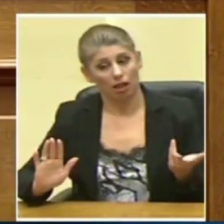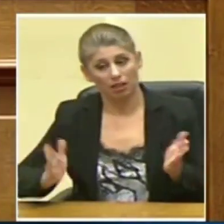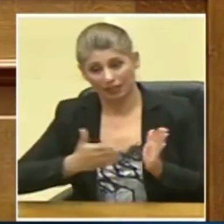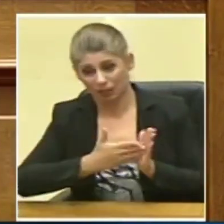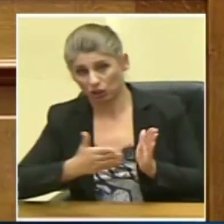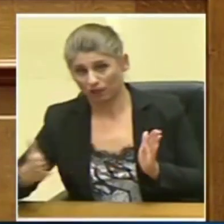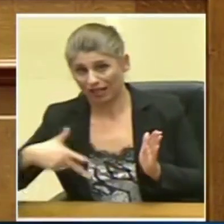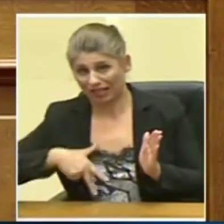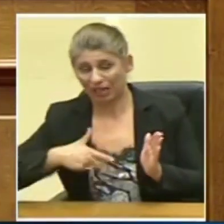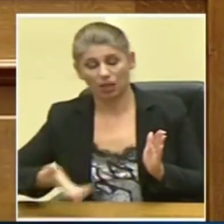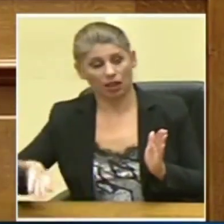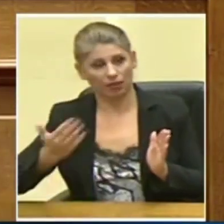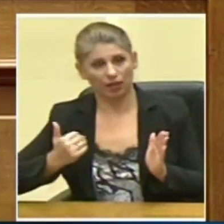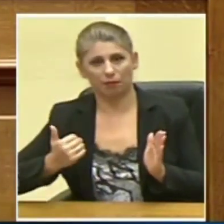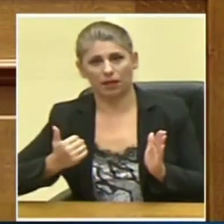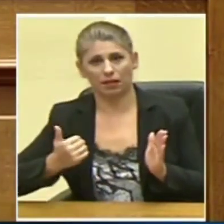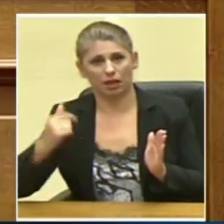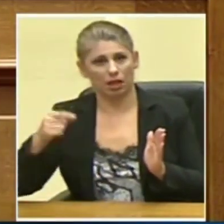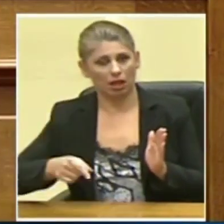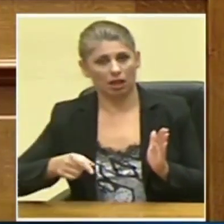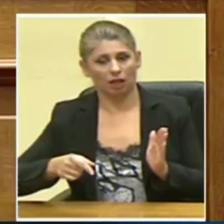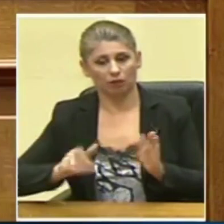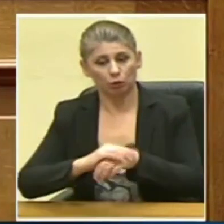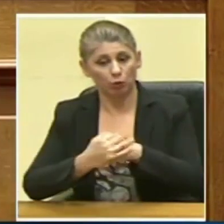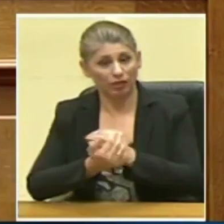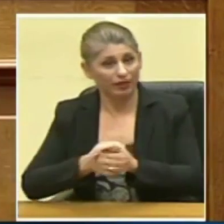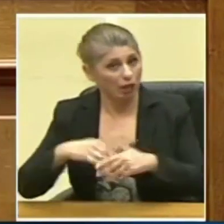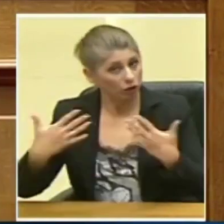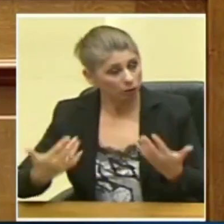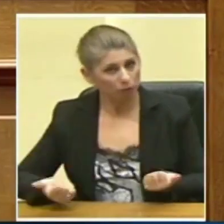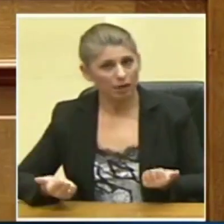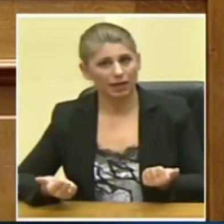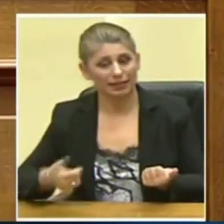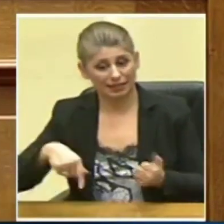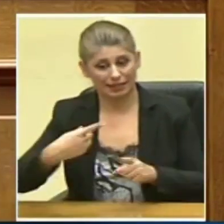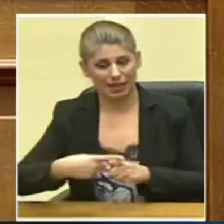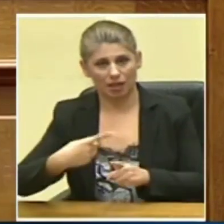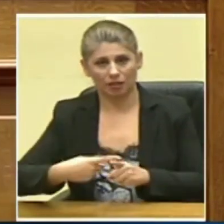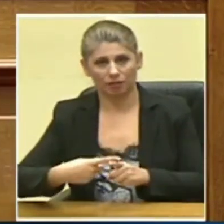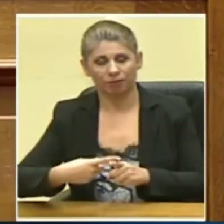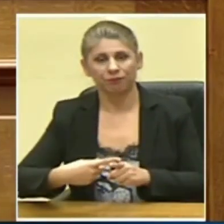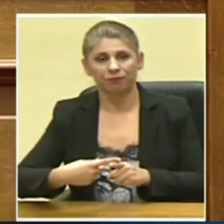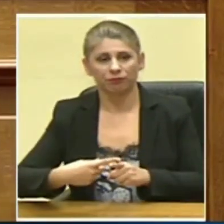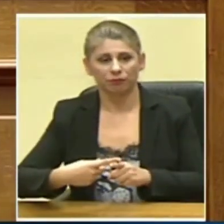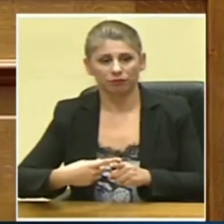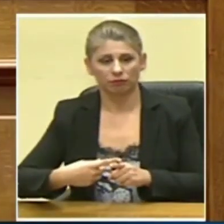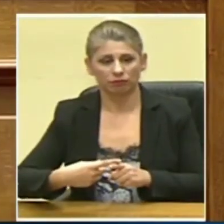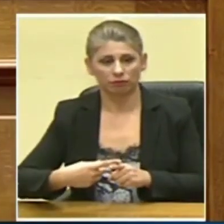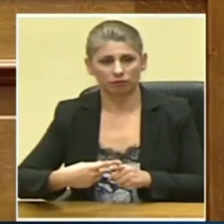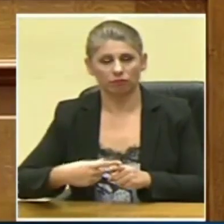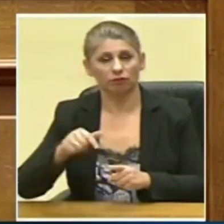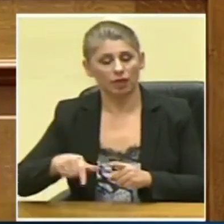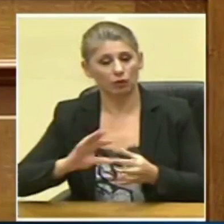κράτη δεν υπάρχει αυτή η ιδιαιτερότητα που υπάρχει στην Ελλάδα. Ο ιστορικός αυτός